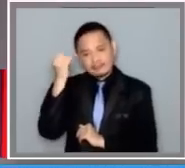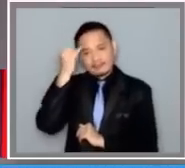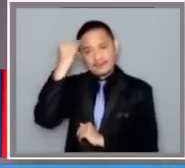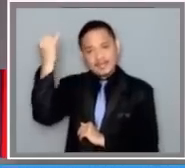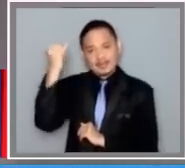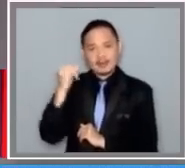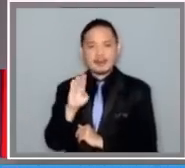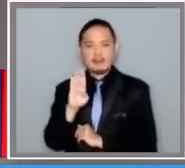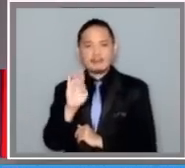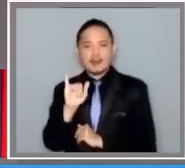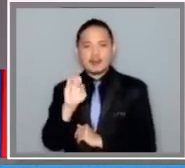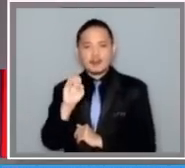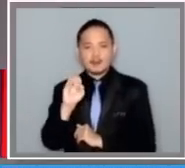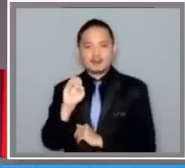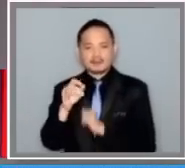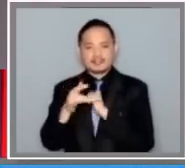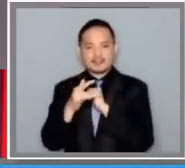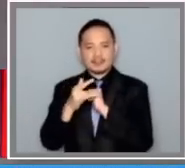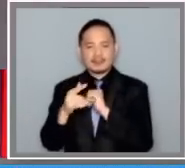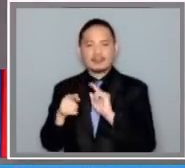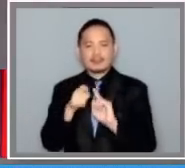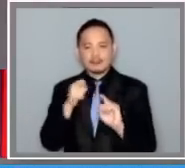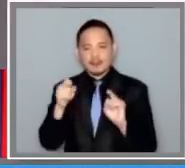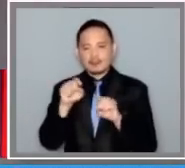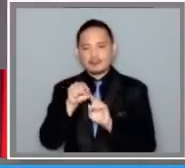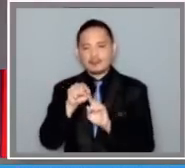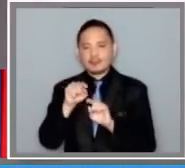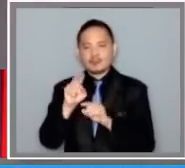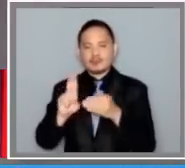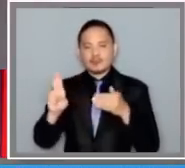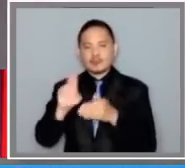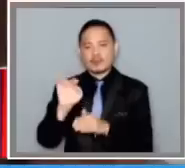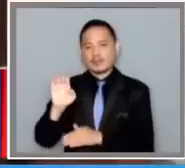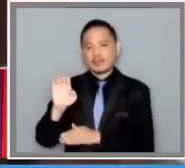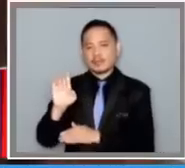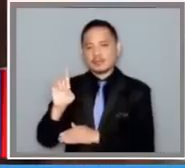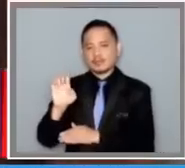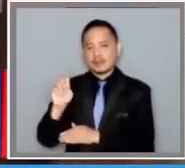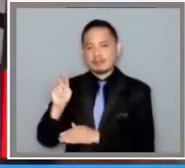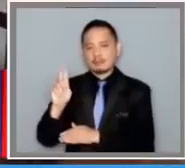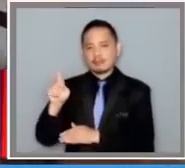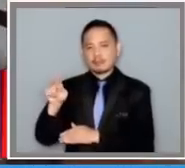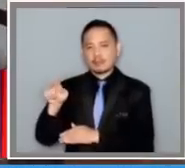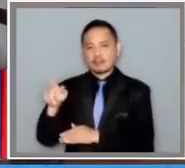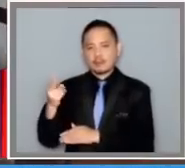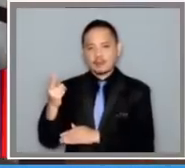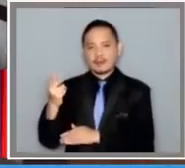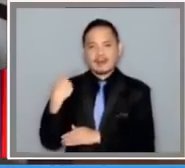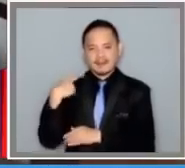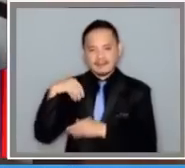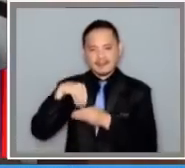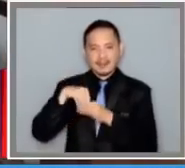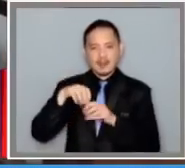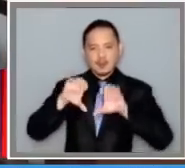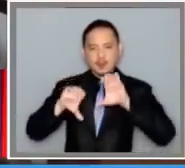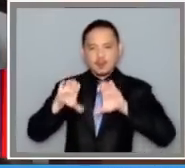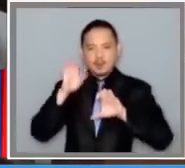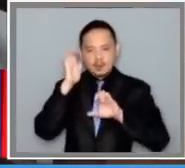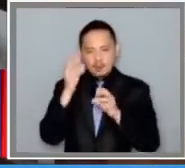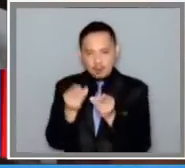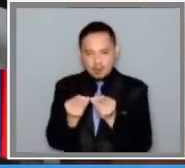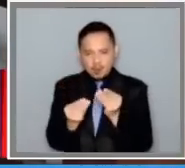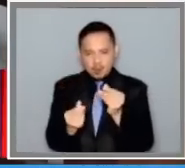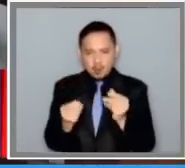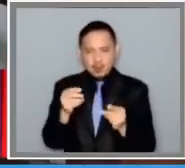mula po sa University of Edinburgh. Balita ko may mga microbe na tumunaw sa molecules sa mga